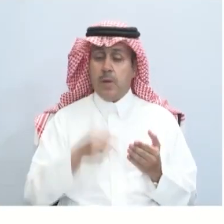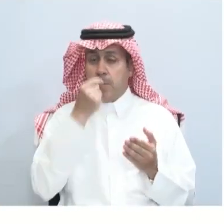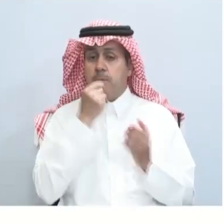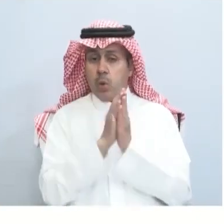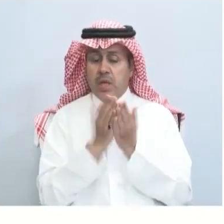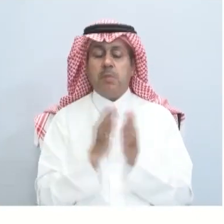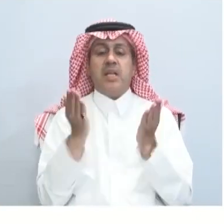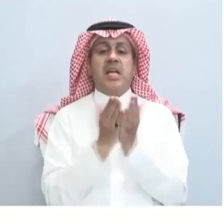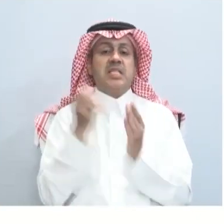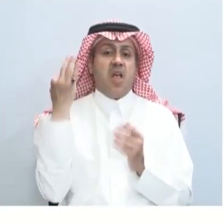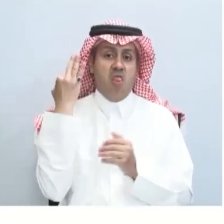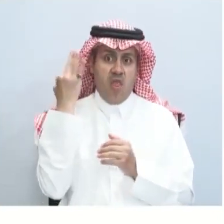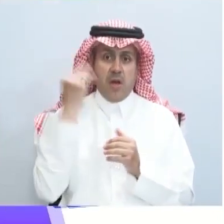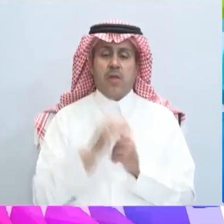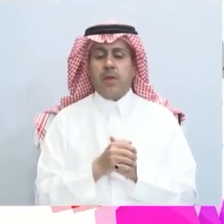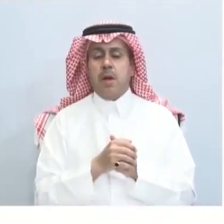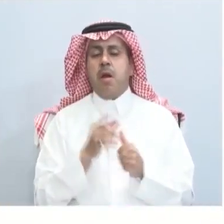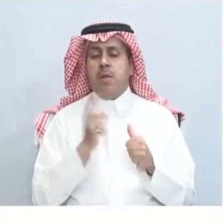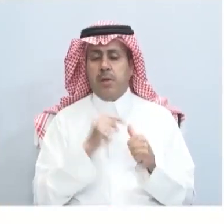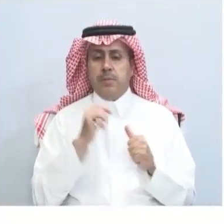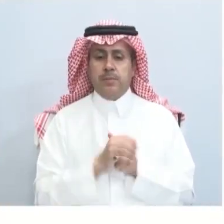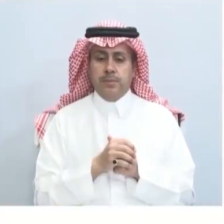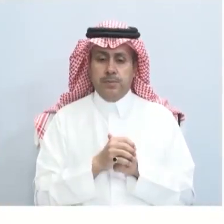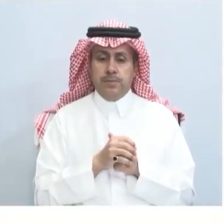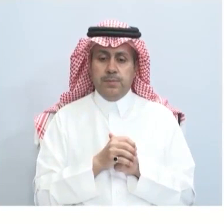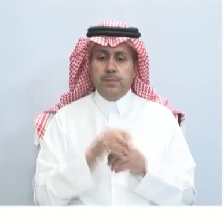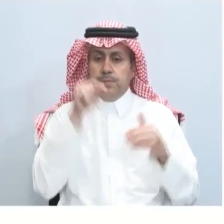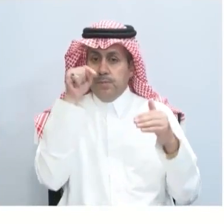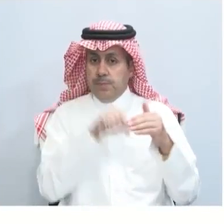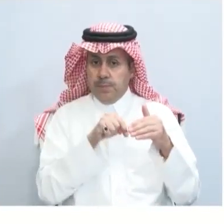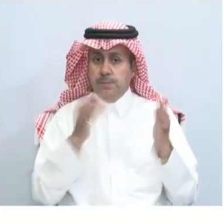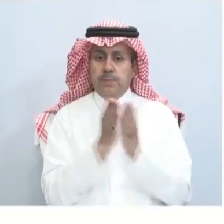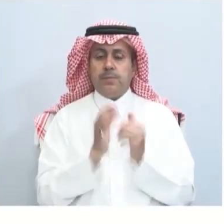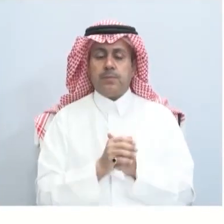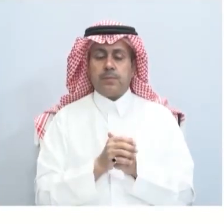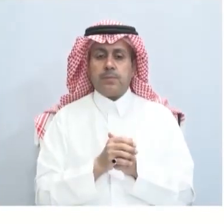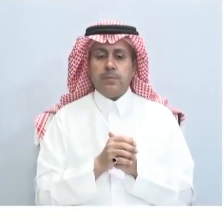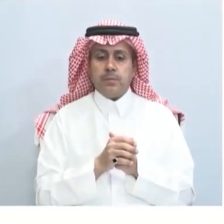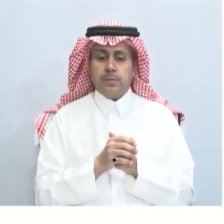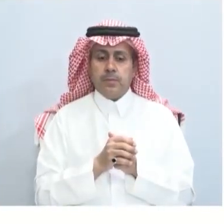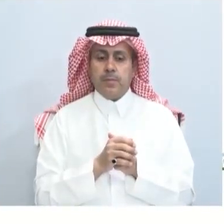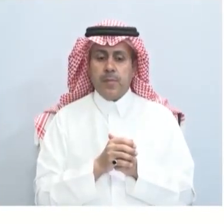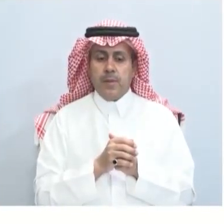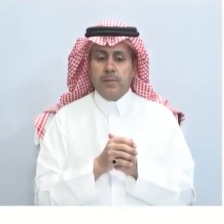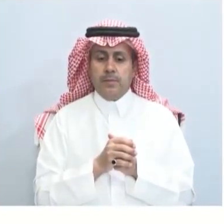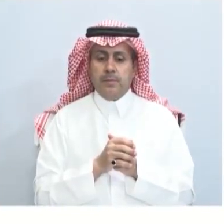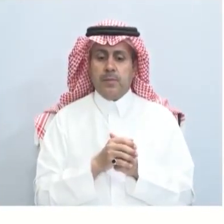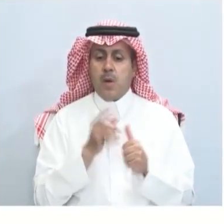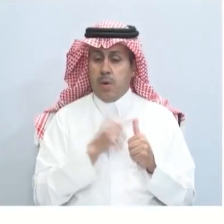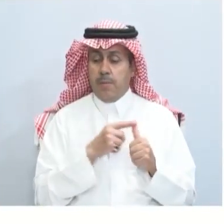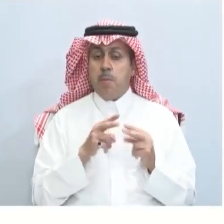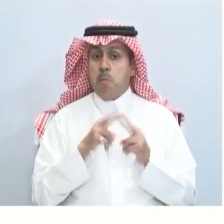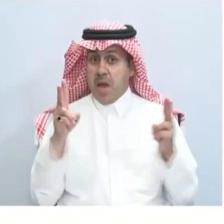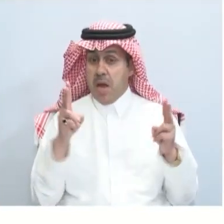هو الدرس الثالث نبدا مستعين بالله تعالى اهداف الدرس يتوقع من الطلبه بعد نهايه الدرس ان يكونوا قادرين